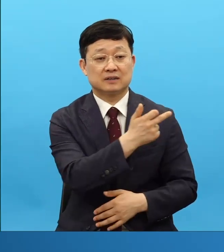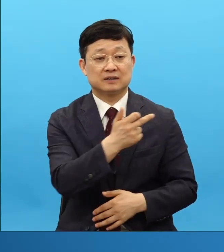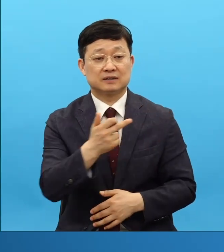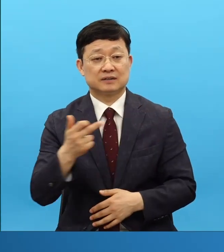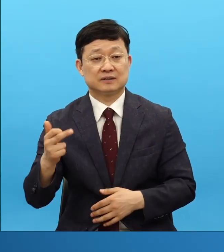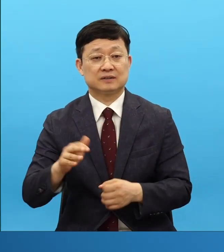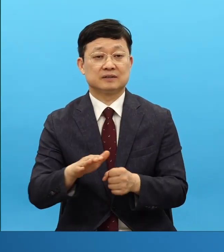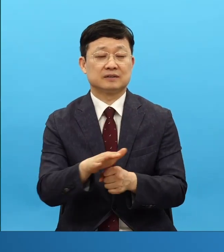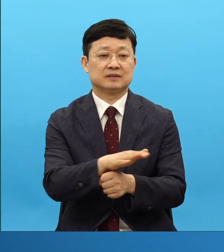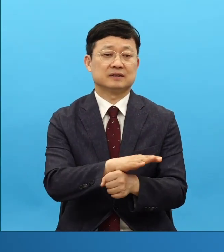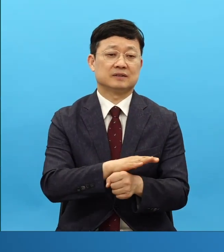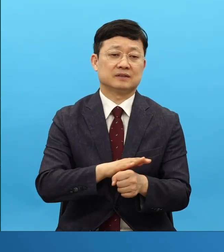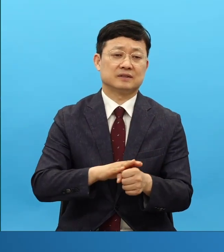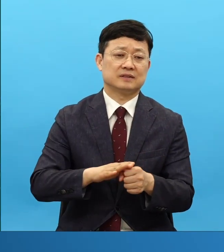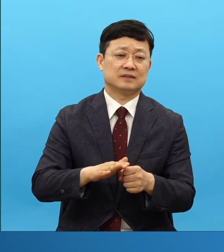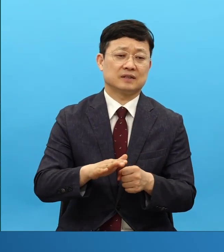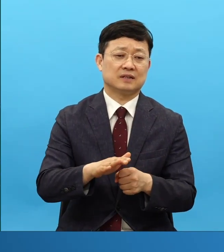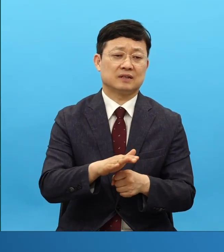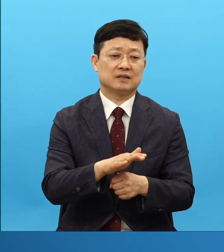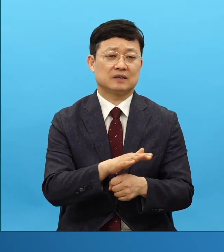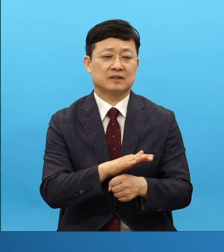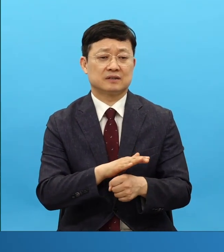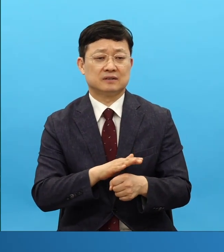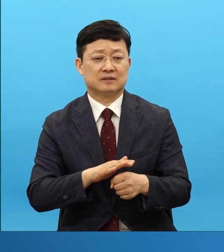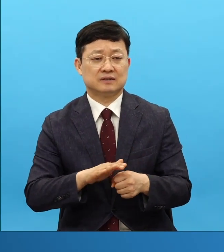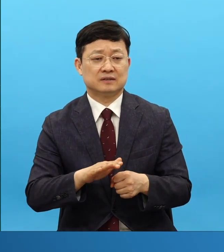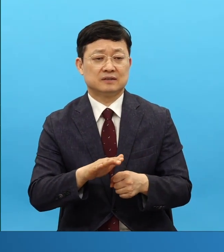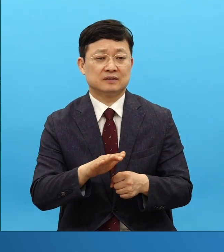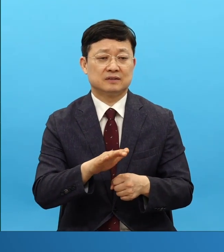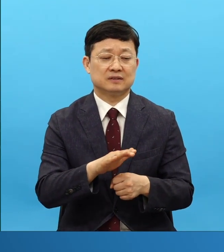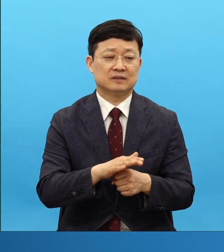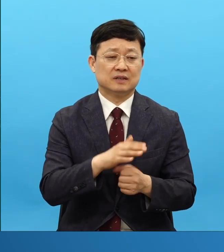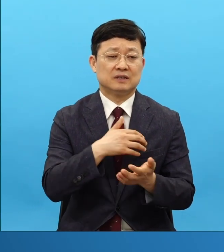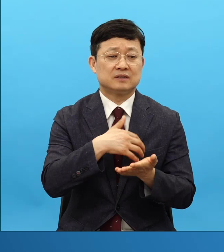하나님 크신 사랑을